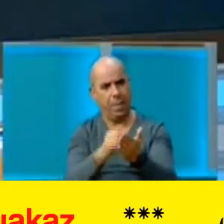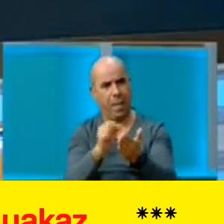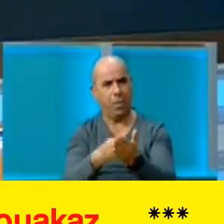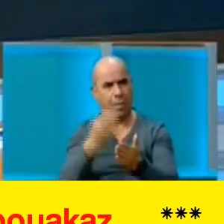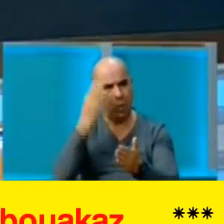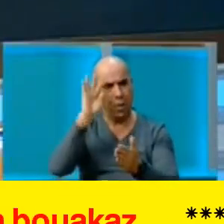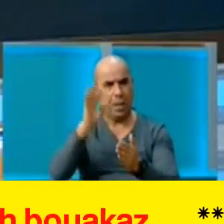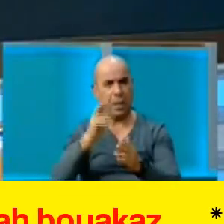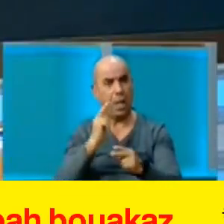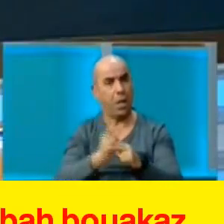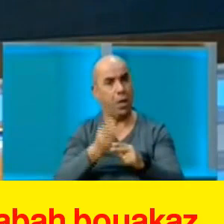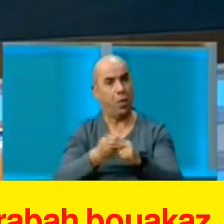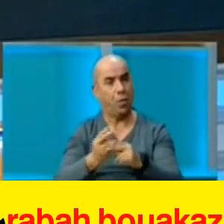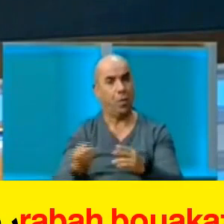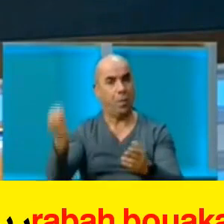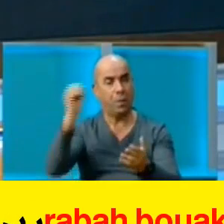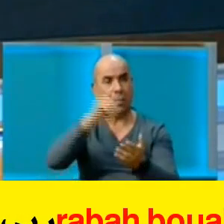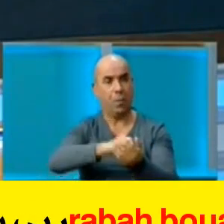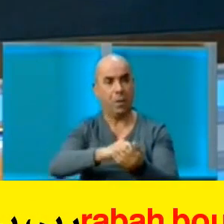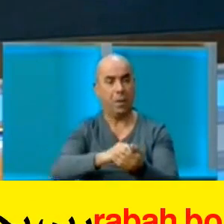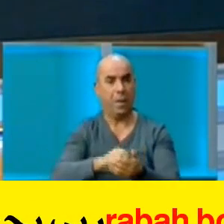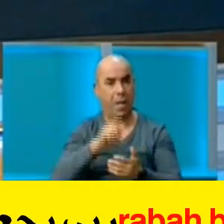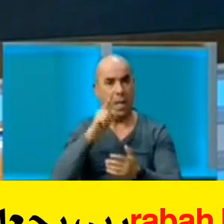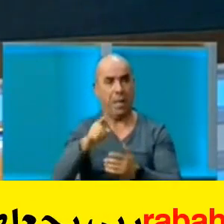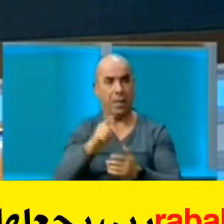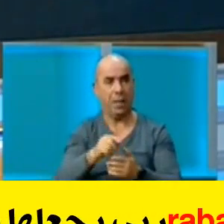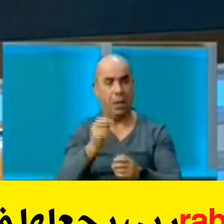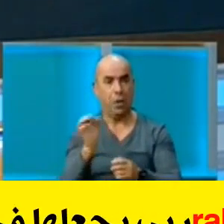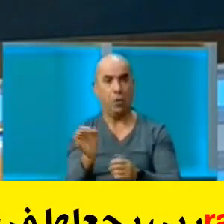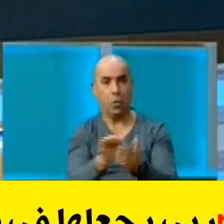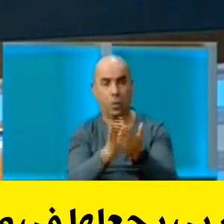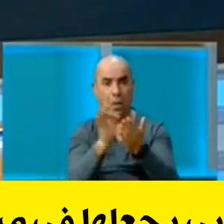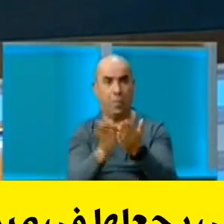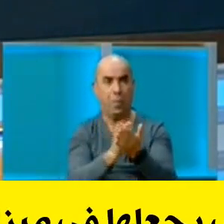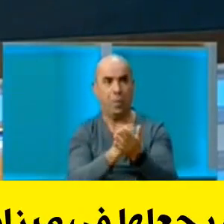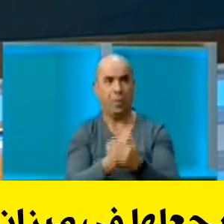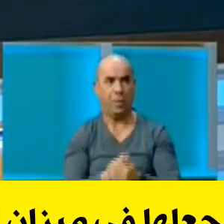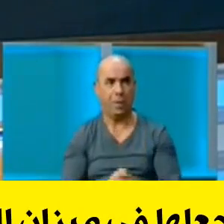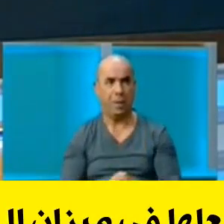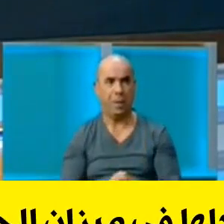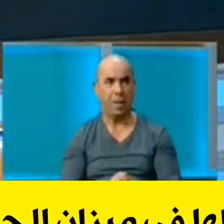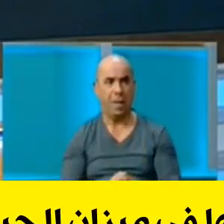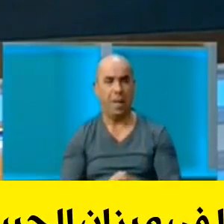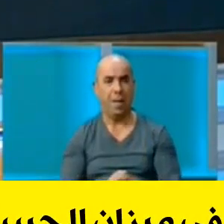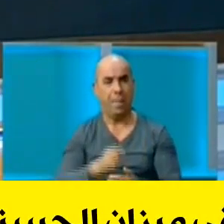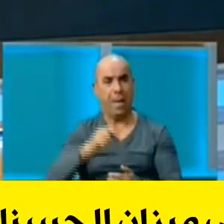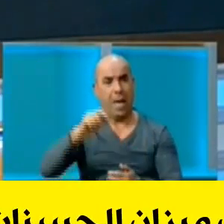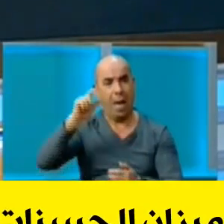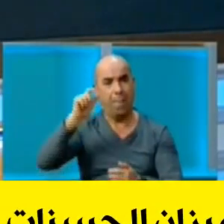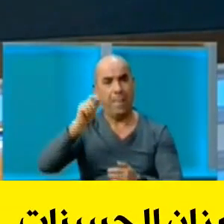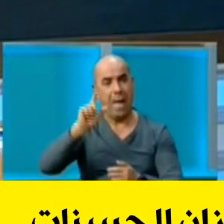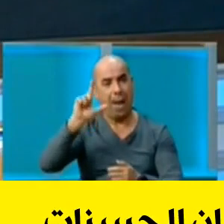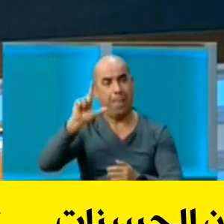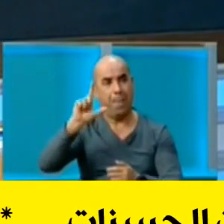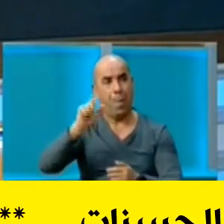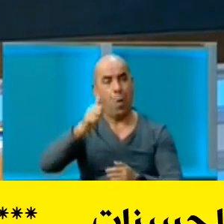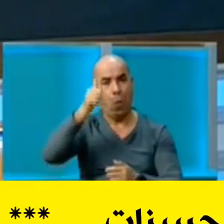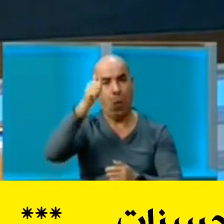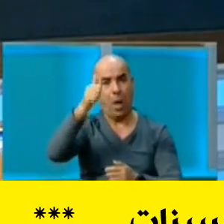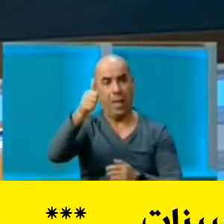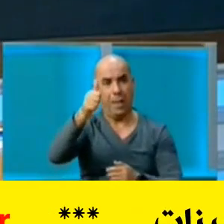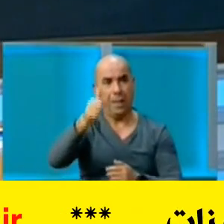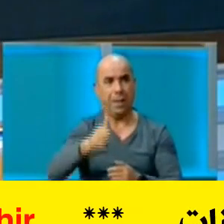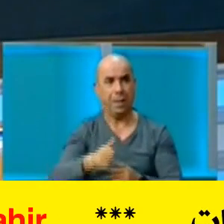نتعرف على الأسماء الموصولة التي تكتب بلام واحدة مشددة أو بطريقة أخرى أيضا